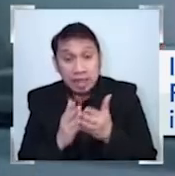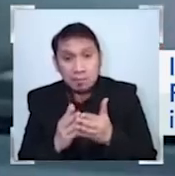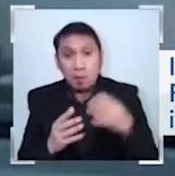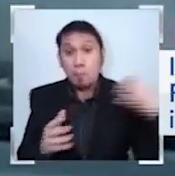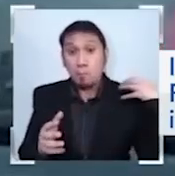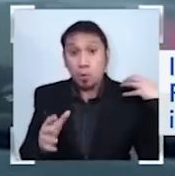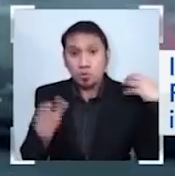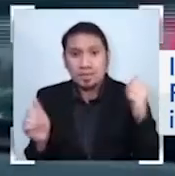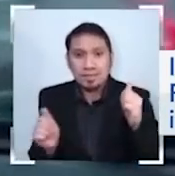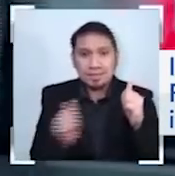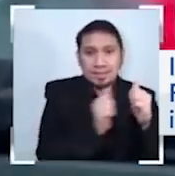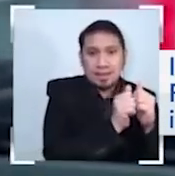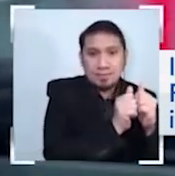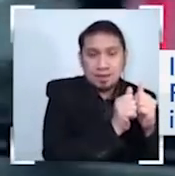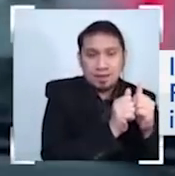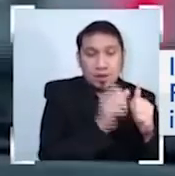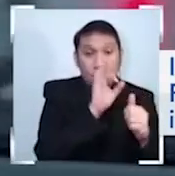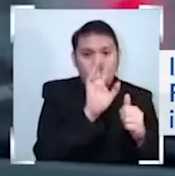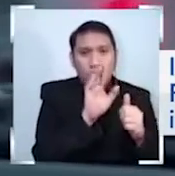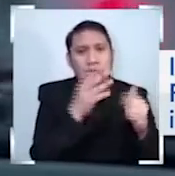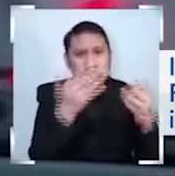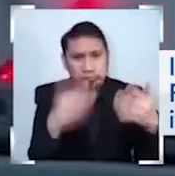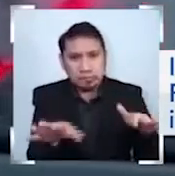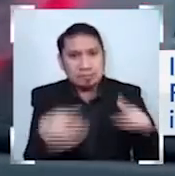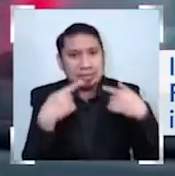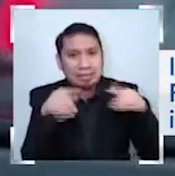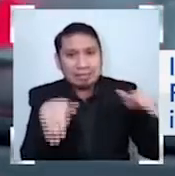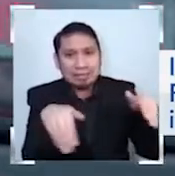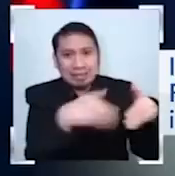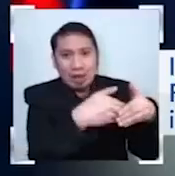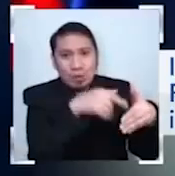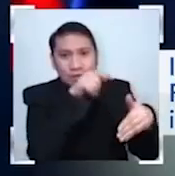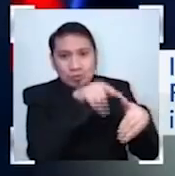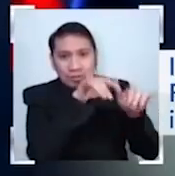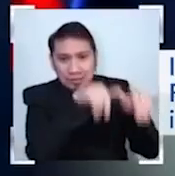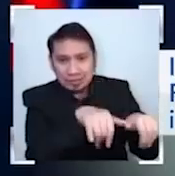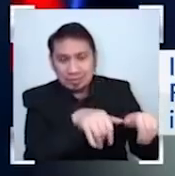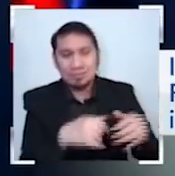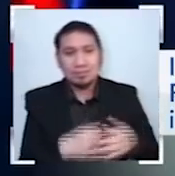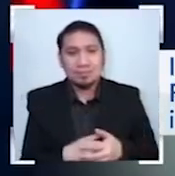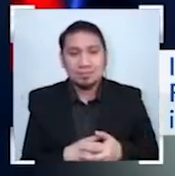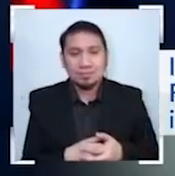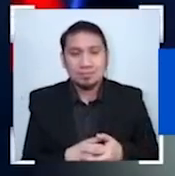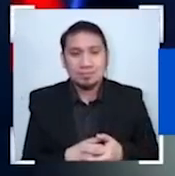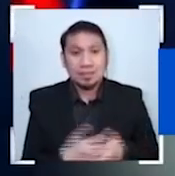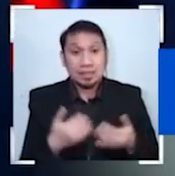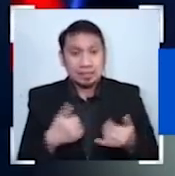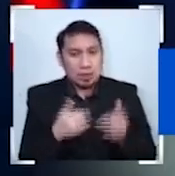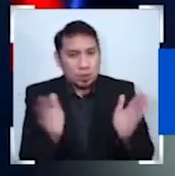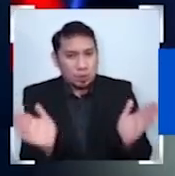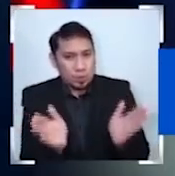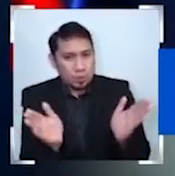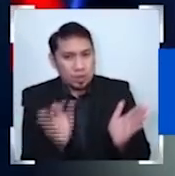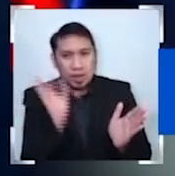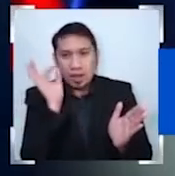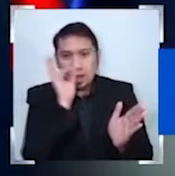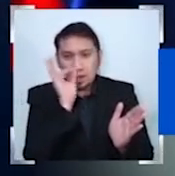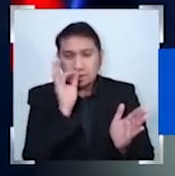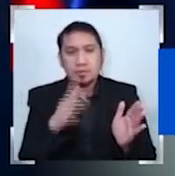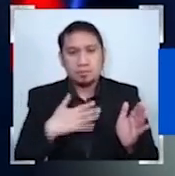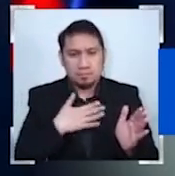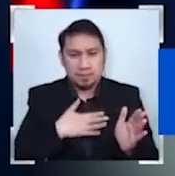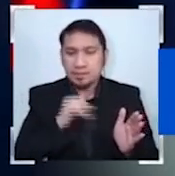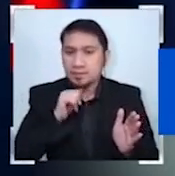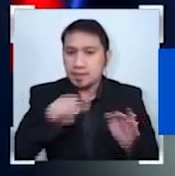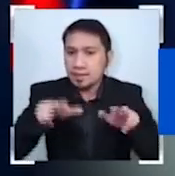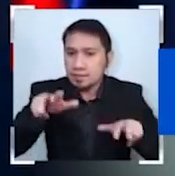kaya'y nakapag-asawa na sa Ukraine. For now, we urge our kababayans in Ukraine not to panic, but